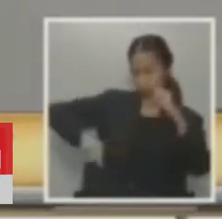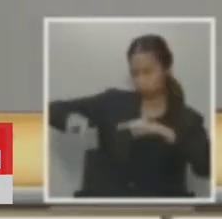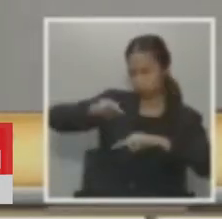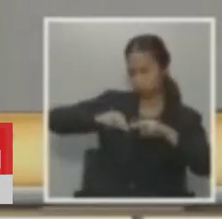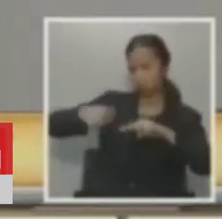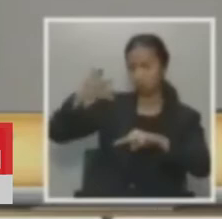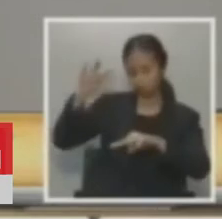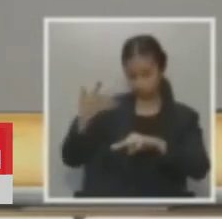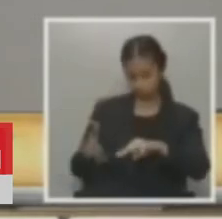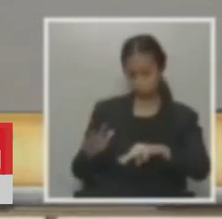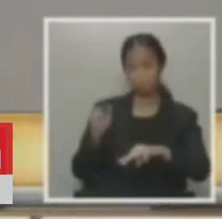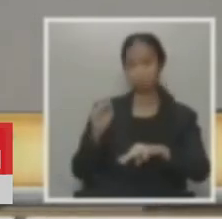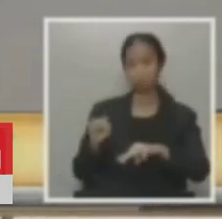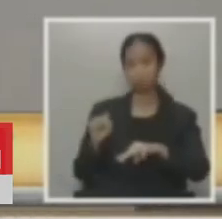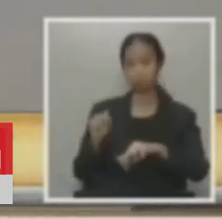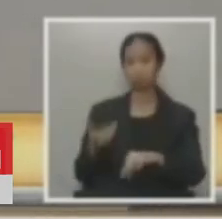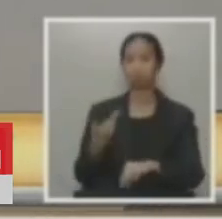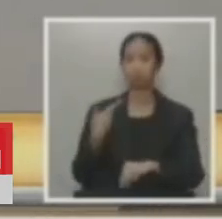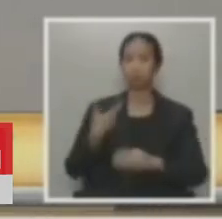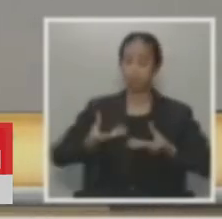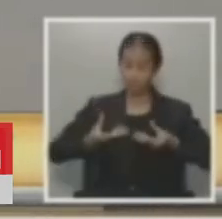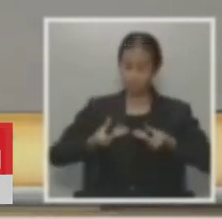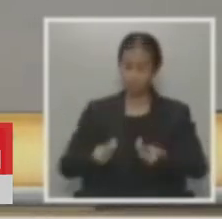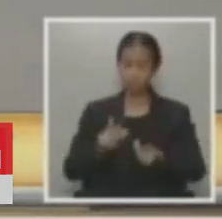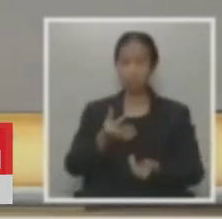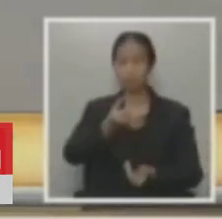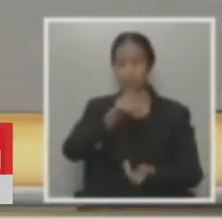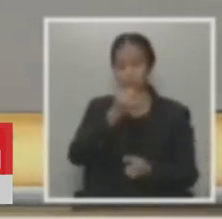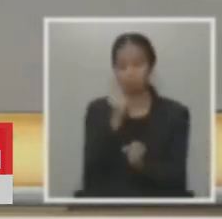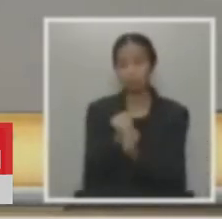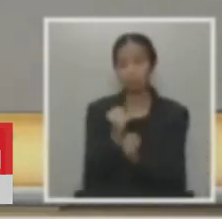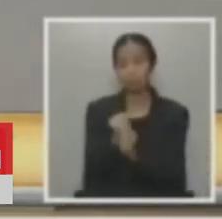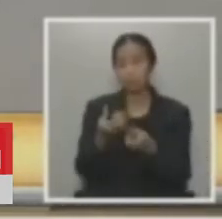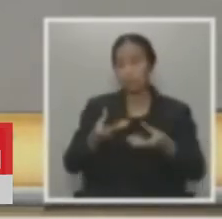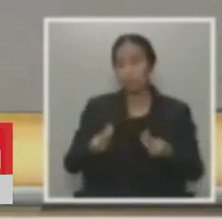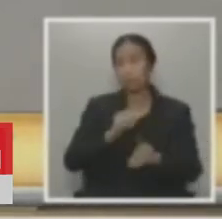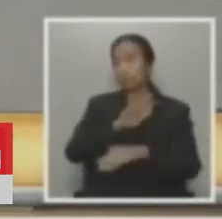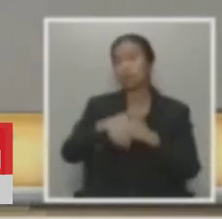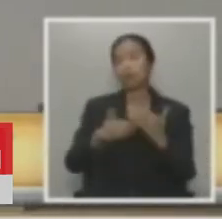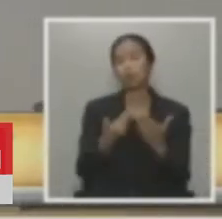ตินี่ว่ามีที่ดินทำกินทั้งหมดมีที่ดินพื้นที่ทั้งหมด